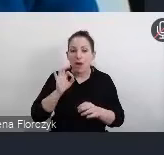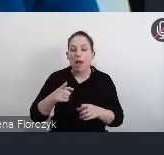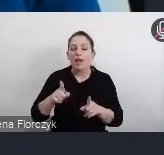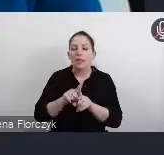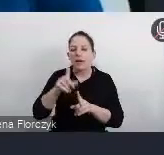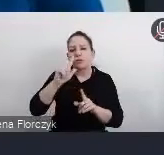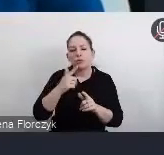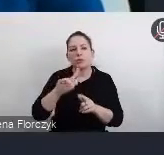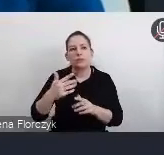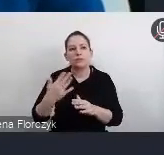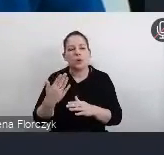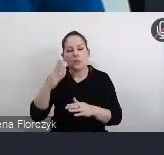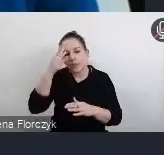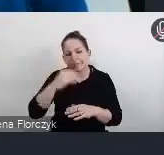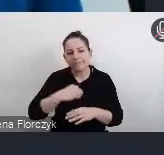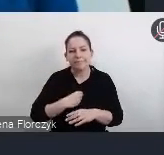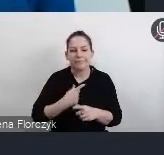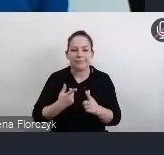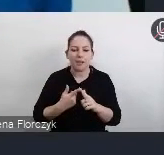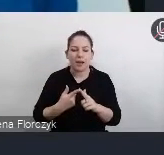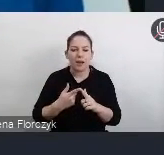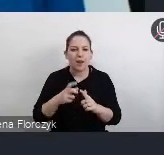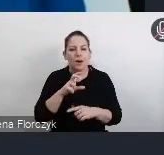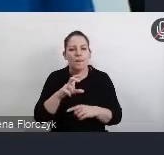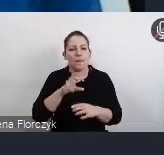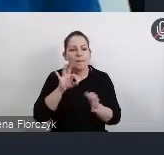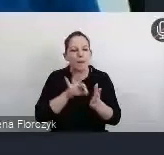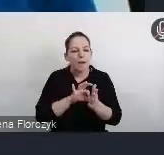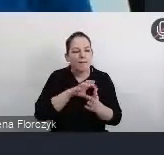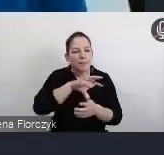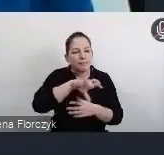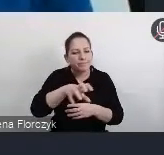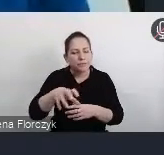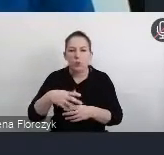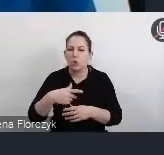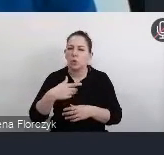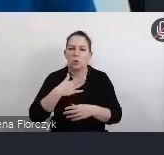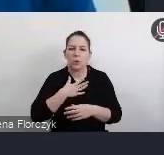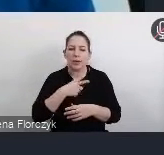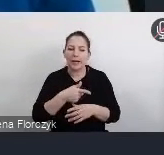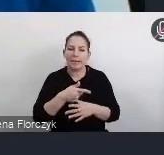że w pewnych obszarach zaczyna